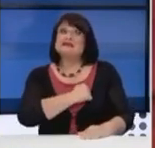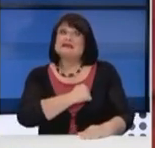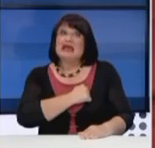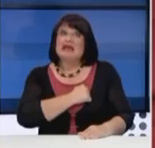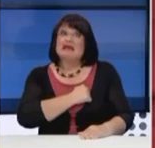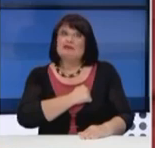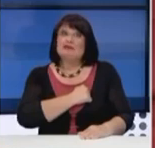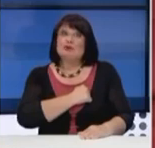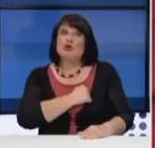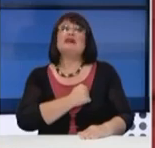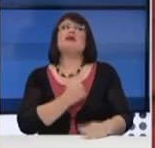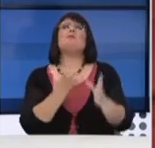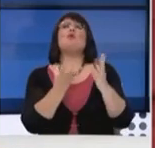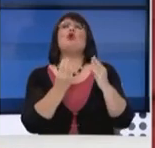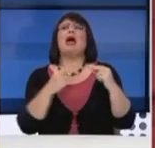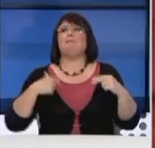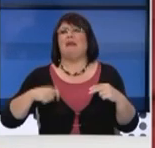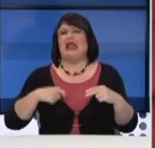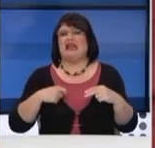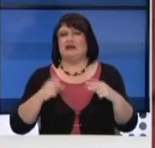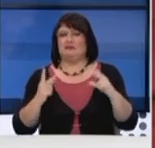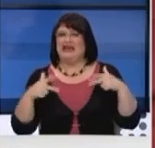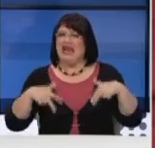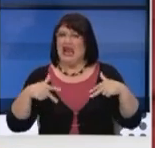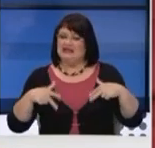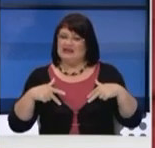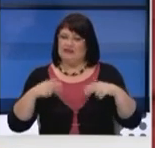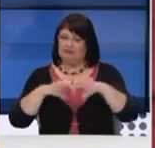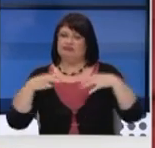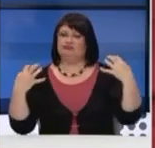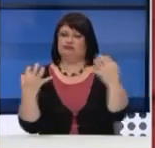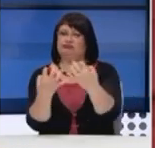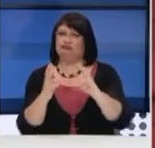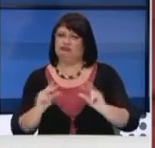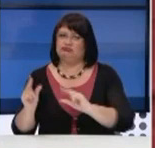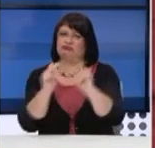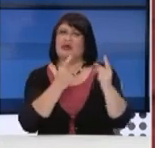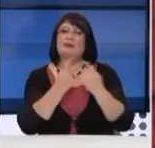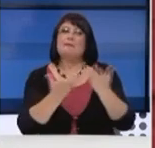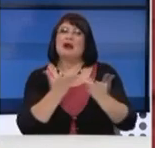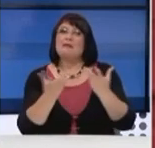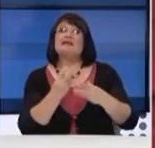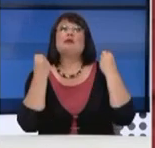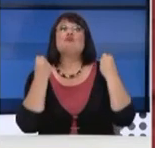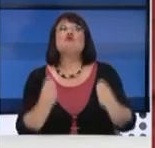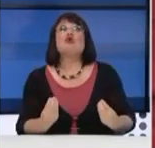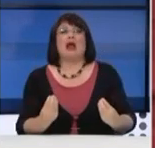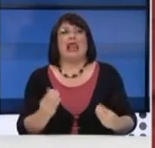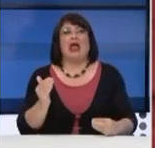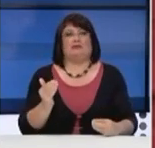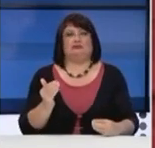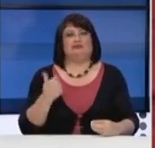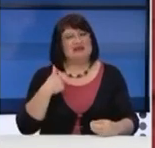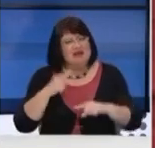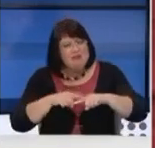θα πάμε σε πολυμερή διαπραγμάτευση, είναι καλύτερο για εσάς, για εμάς, για τη χώρα μας, για την Ανατολική Μεσόγειο γενικά,